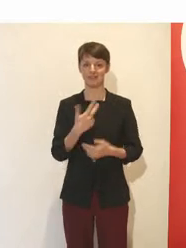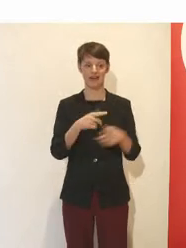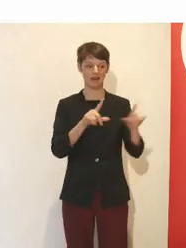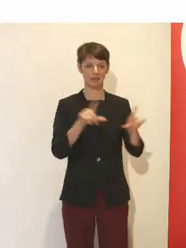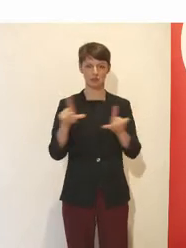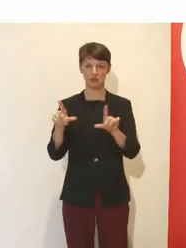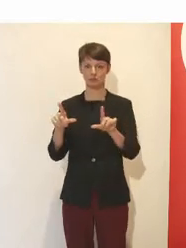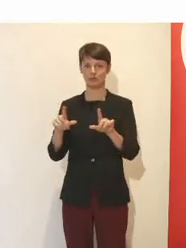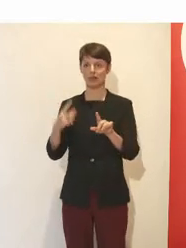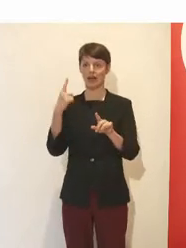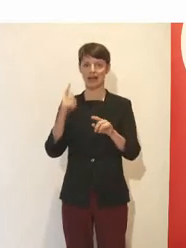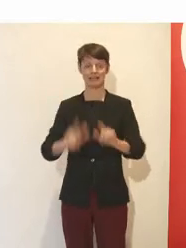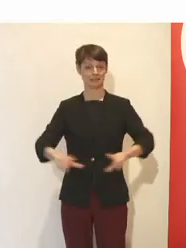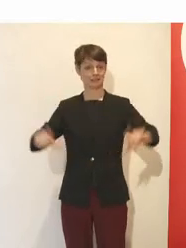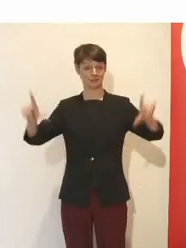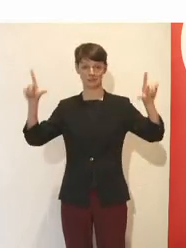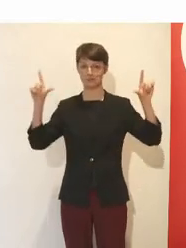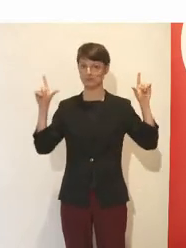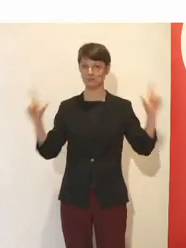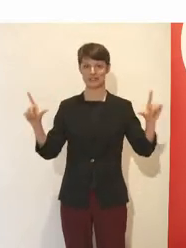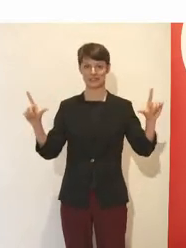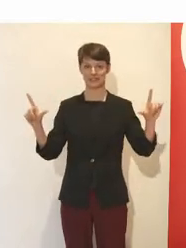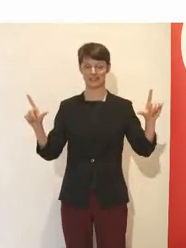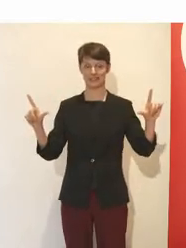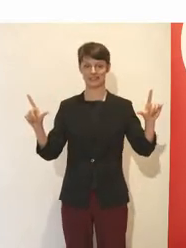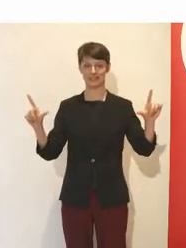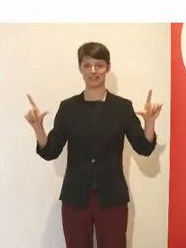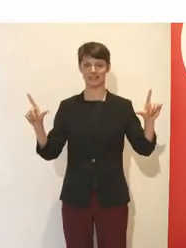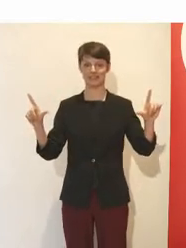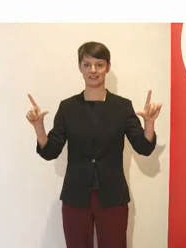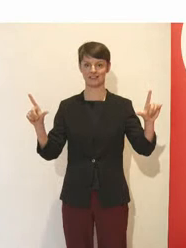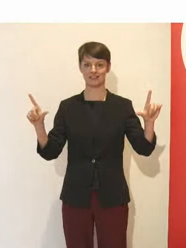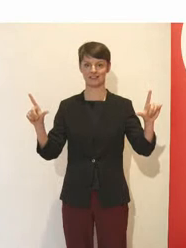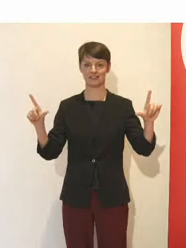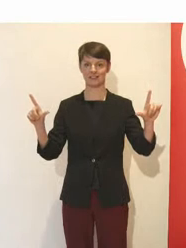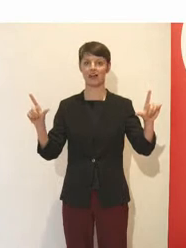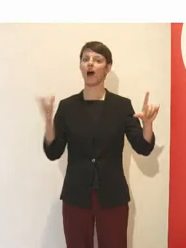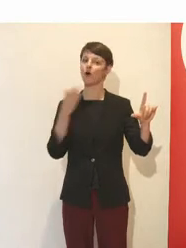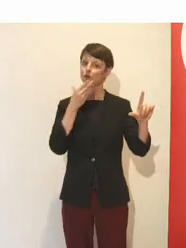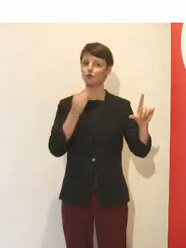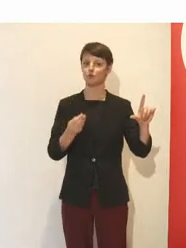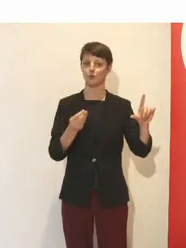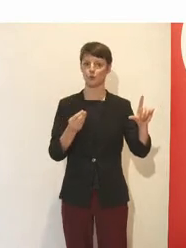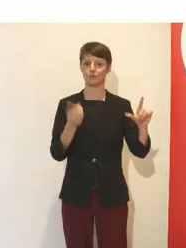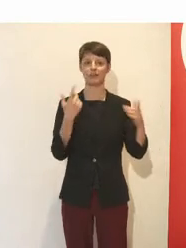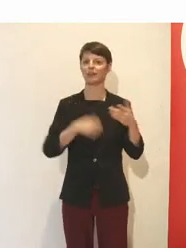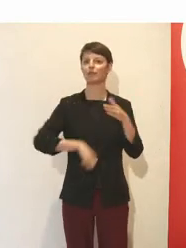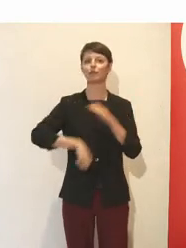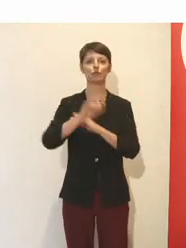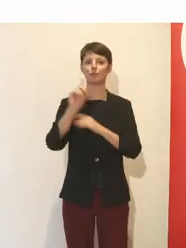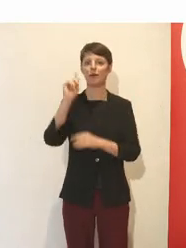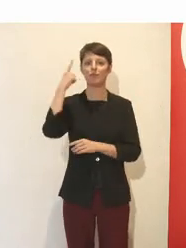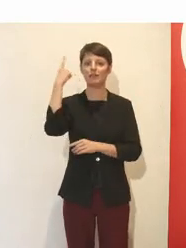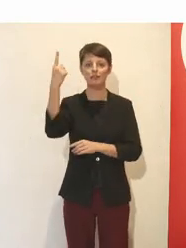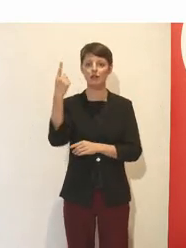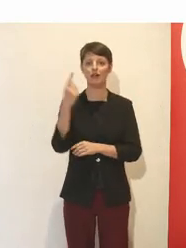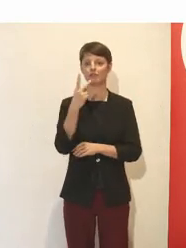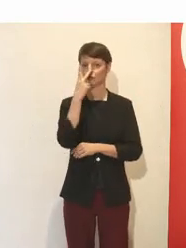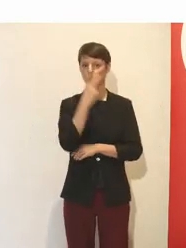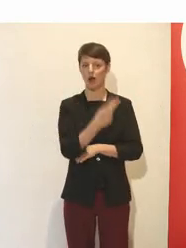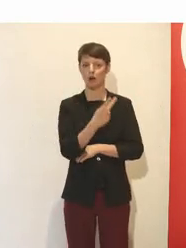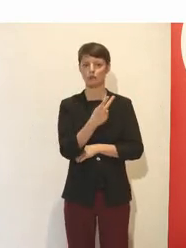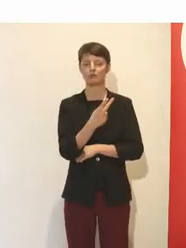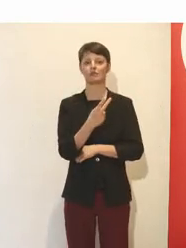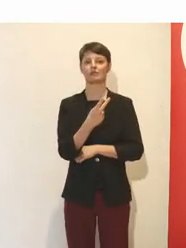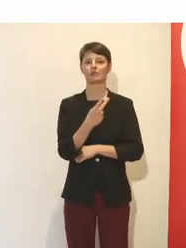bildschirme sondern ein großes das ist auch sehr schön meine ich die fußballmeisterschaften auf dem bildschirm zu gucken